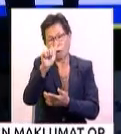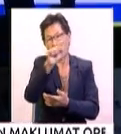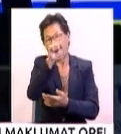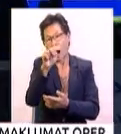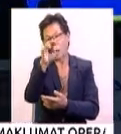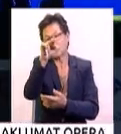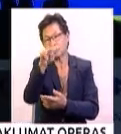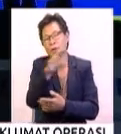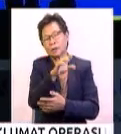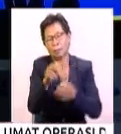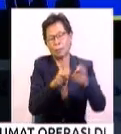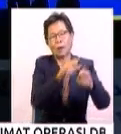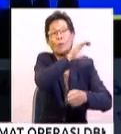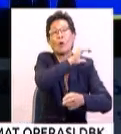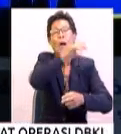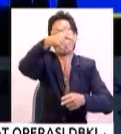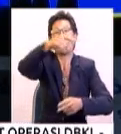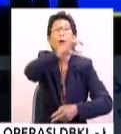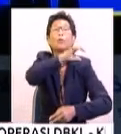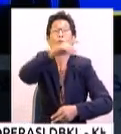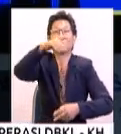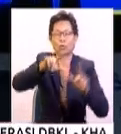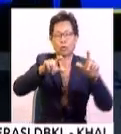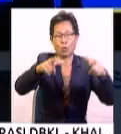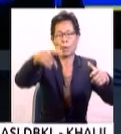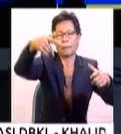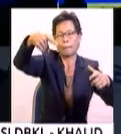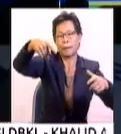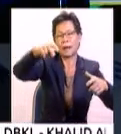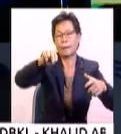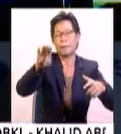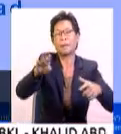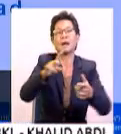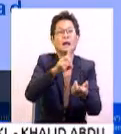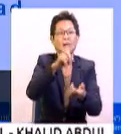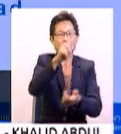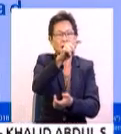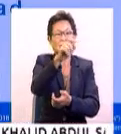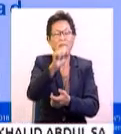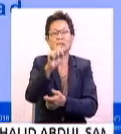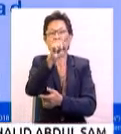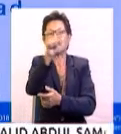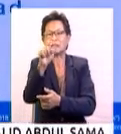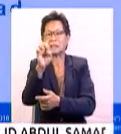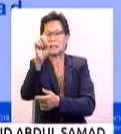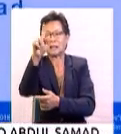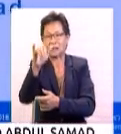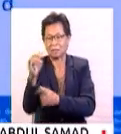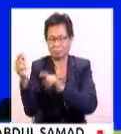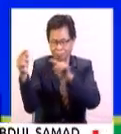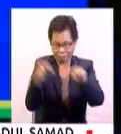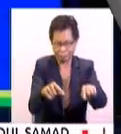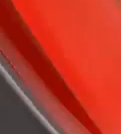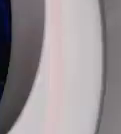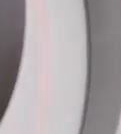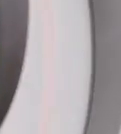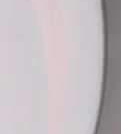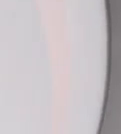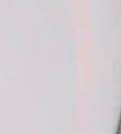Ali serta pengerusi kumpulan PNB Tan Sri Dr. Zeti Akhtar Aziz. Demikian satu lagi kemudahan yang